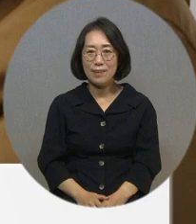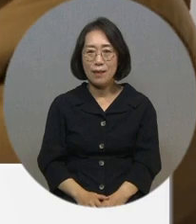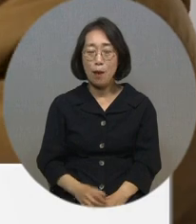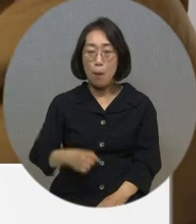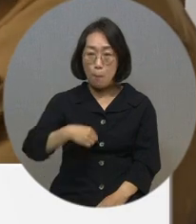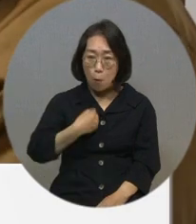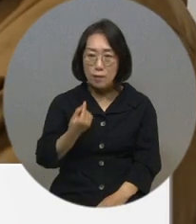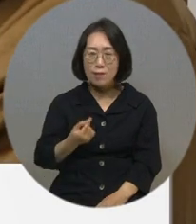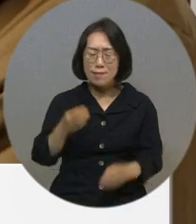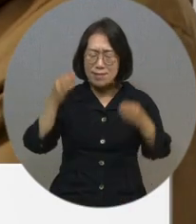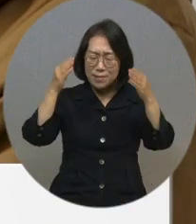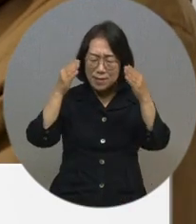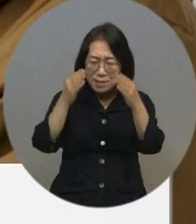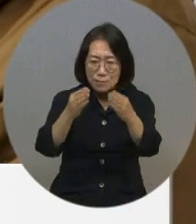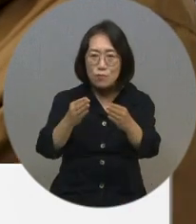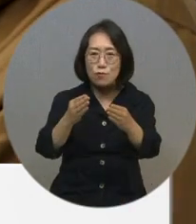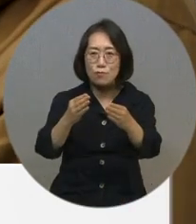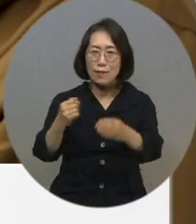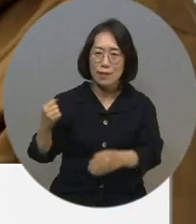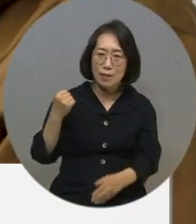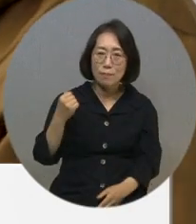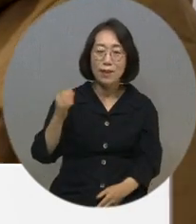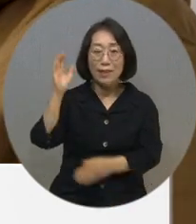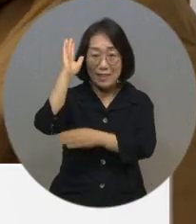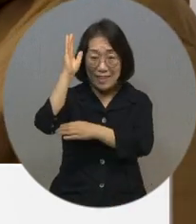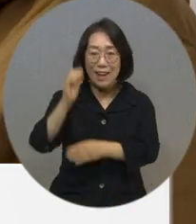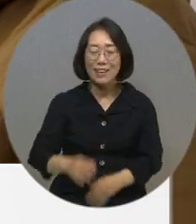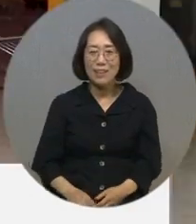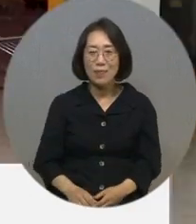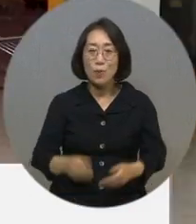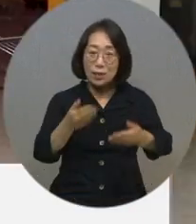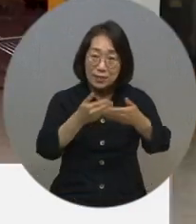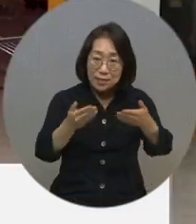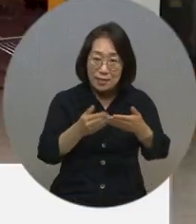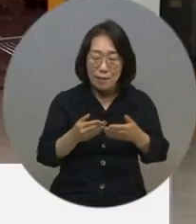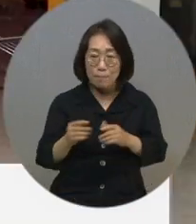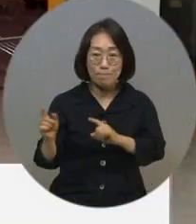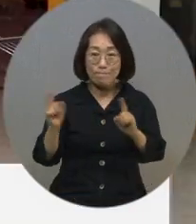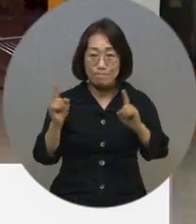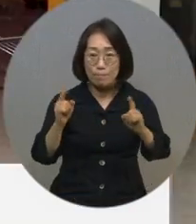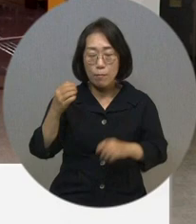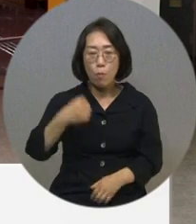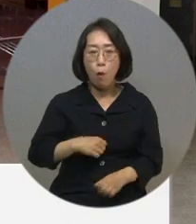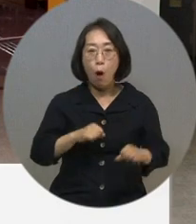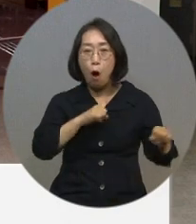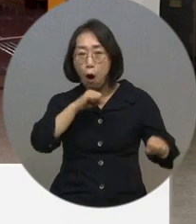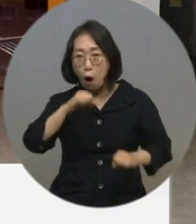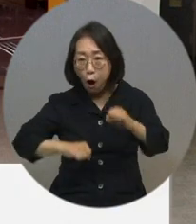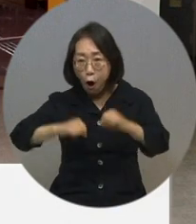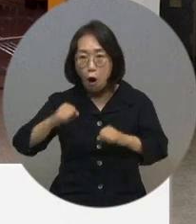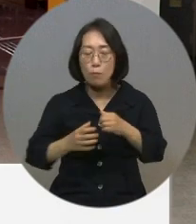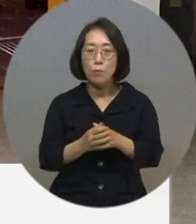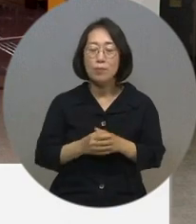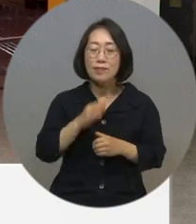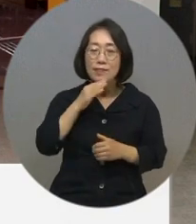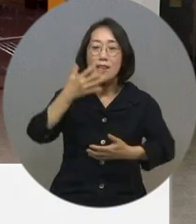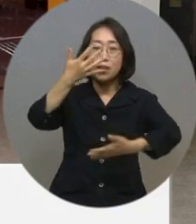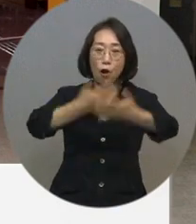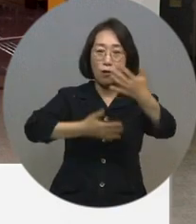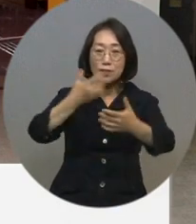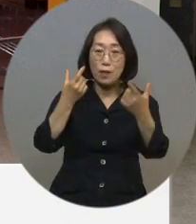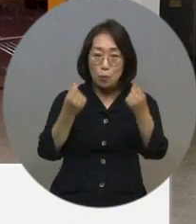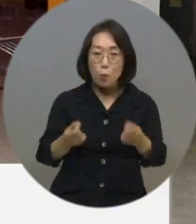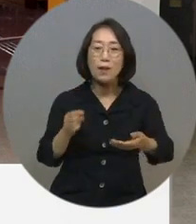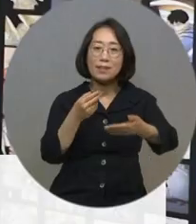작가만의 몰입감 있는 스토리와 생동감 넘치는 그림은 동적인 느낌을 넘어 마치 영상을 보는